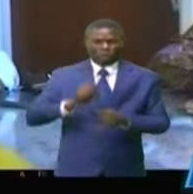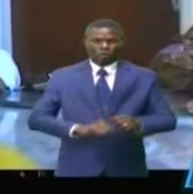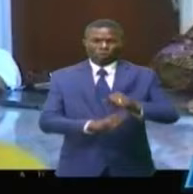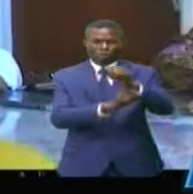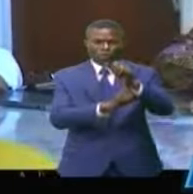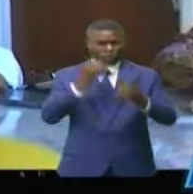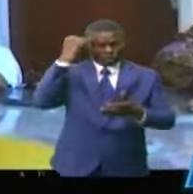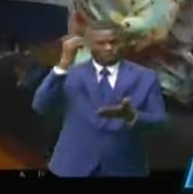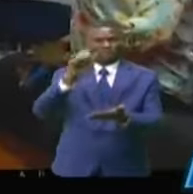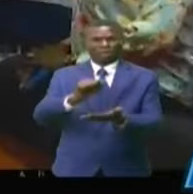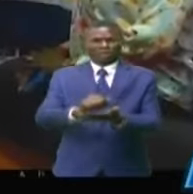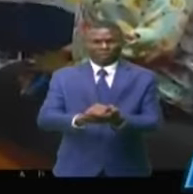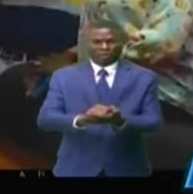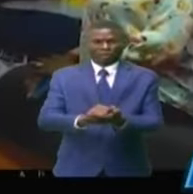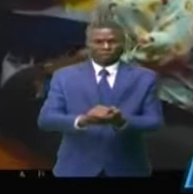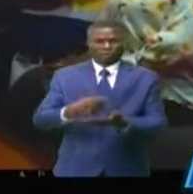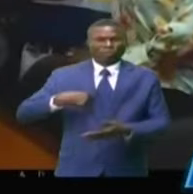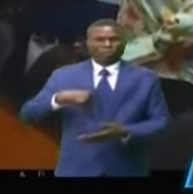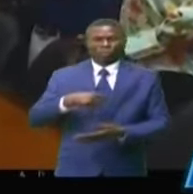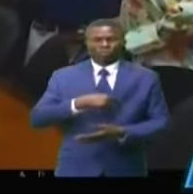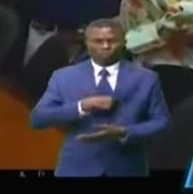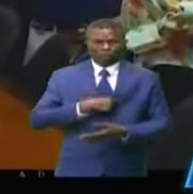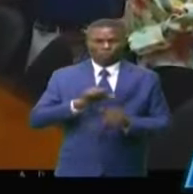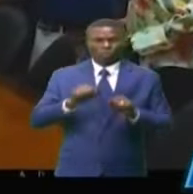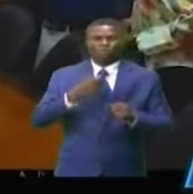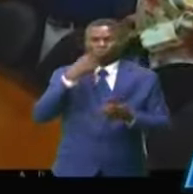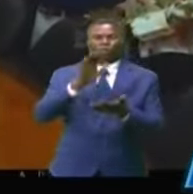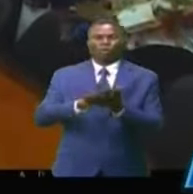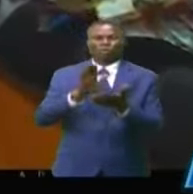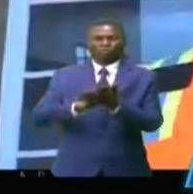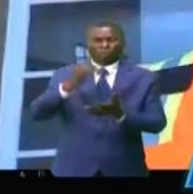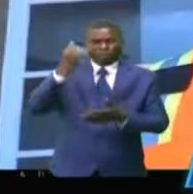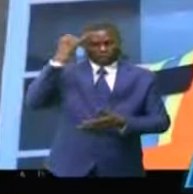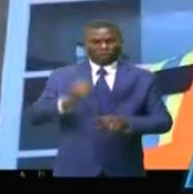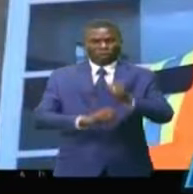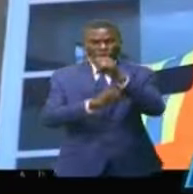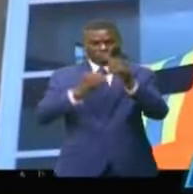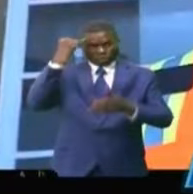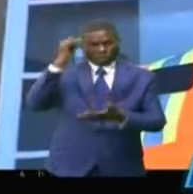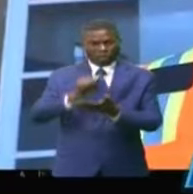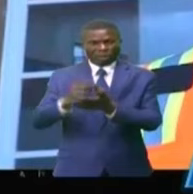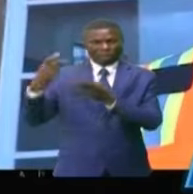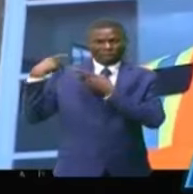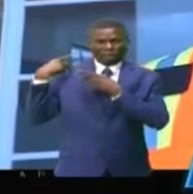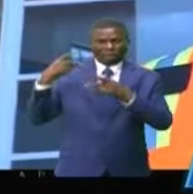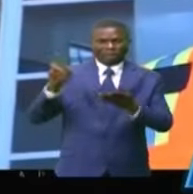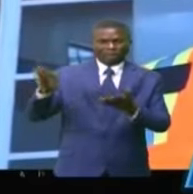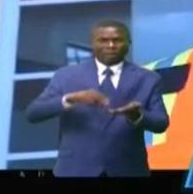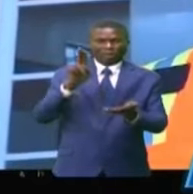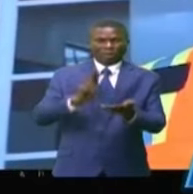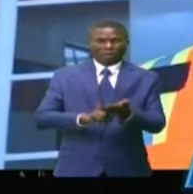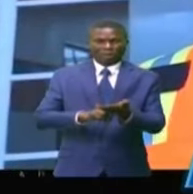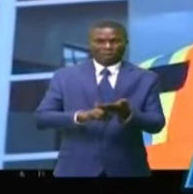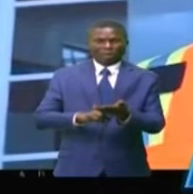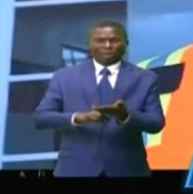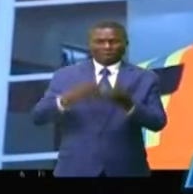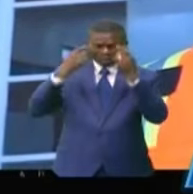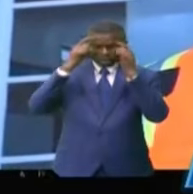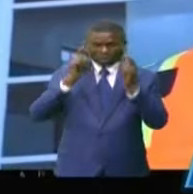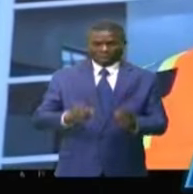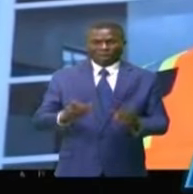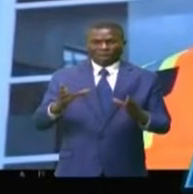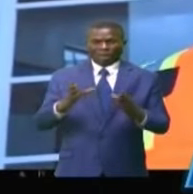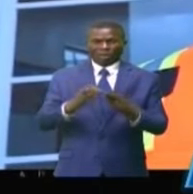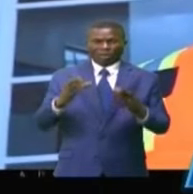cette initiative. Nous ne pouvons qu'applaudir l'initiative parce que vous savez, depuis qu'on avait signé le protocole d'accord